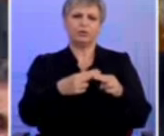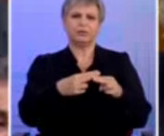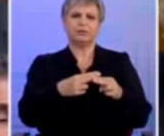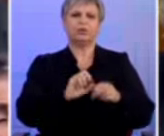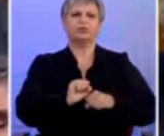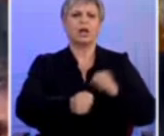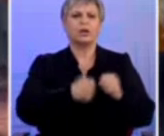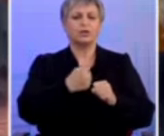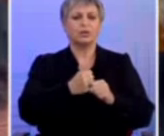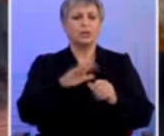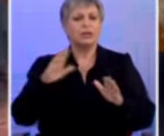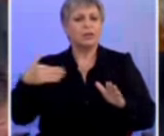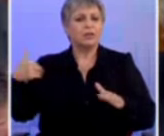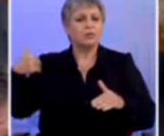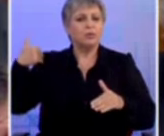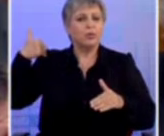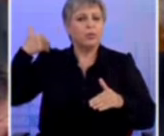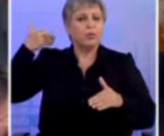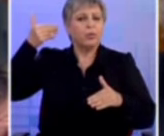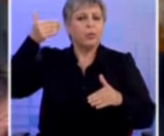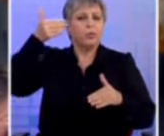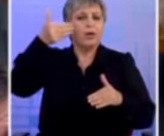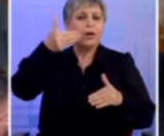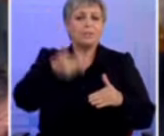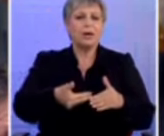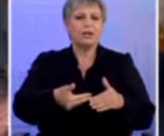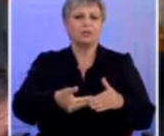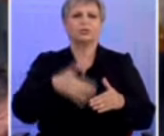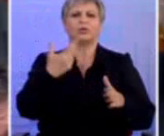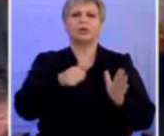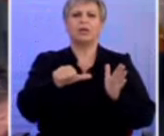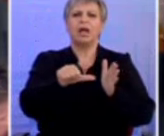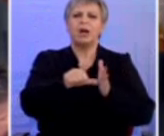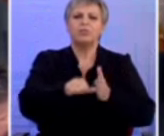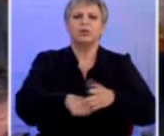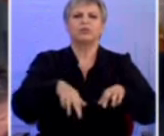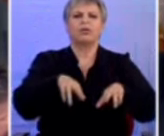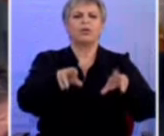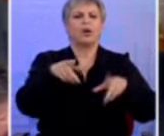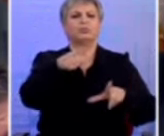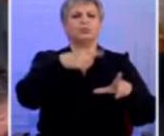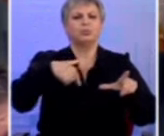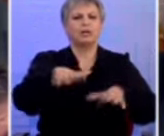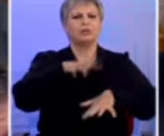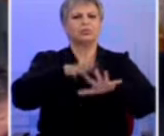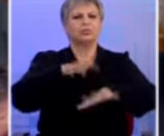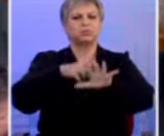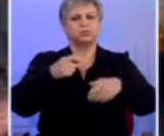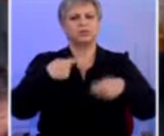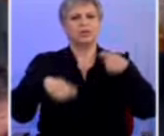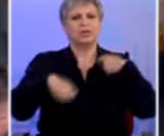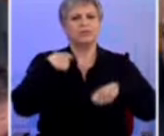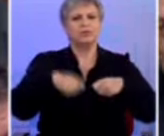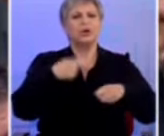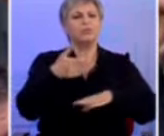αυτό στην Ευρώπη? Στις μεγάλες πόλεις, στους δρόμους, στις πλατείες να βγαίνουν διαδηλωτές με τις ελληνικές σημαίες, να εκφράζουν την